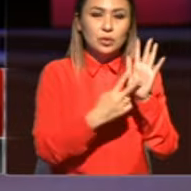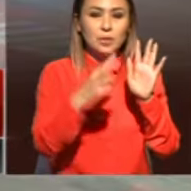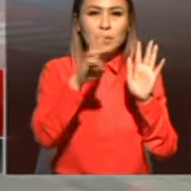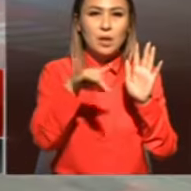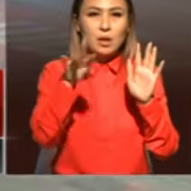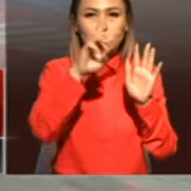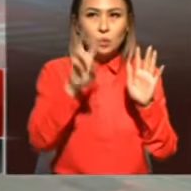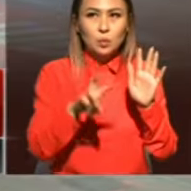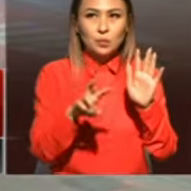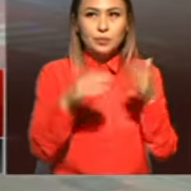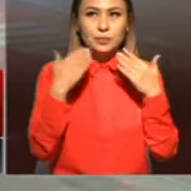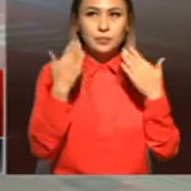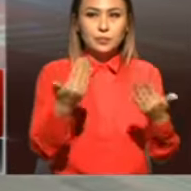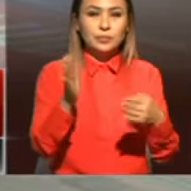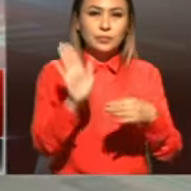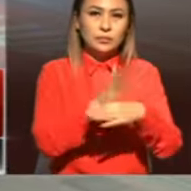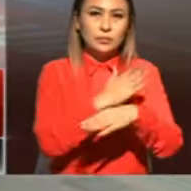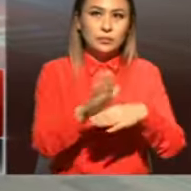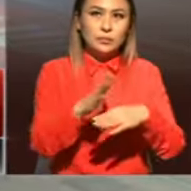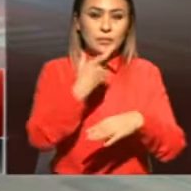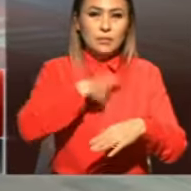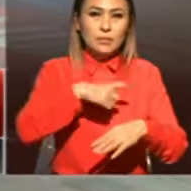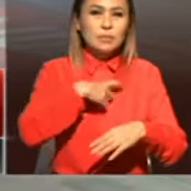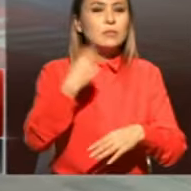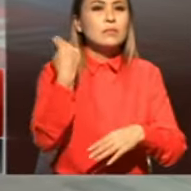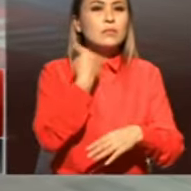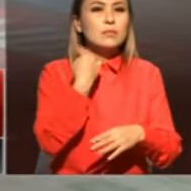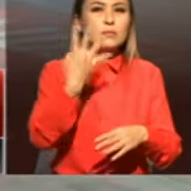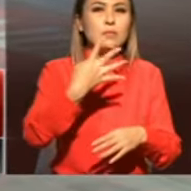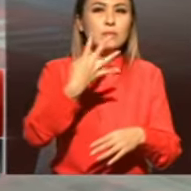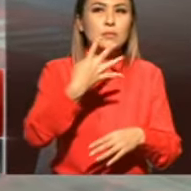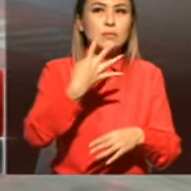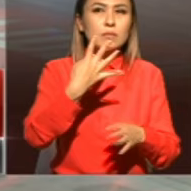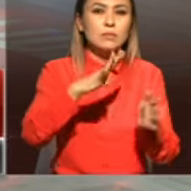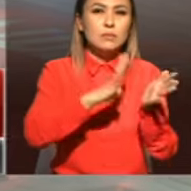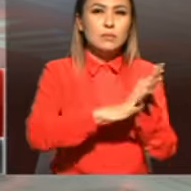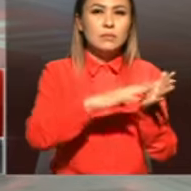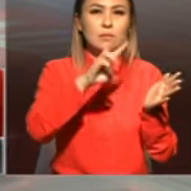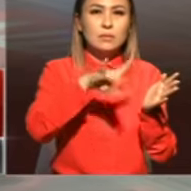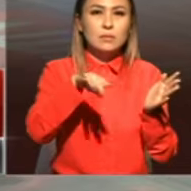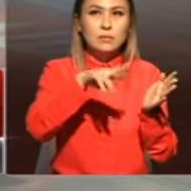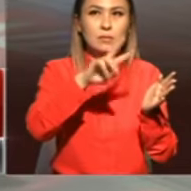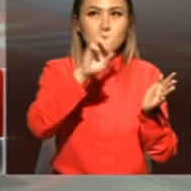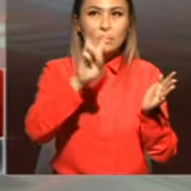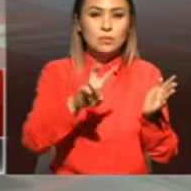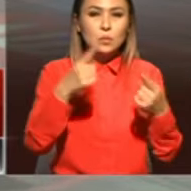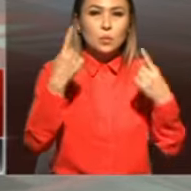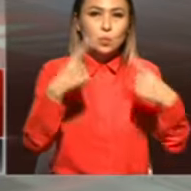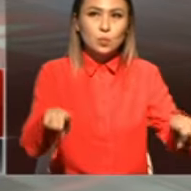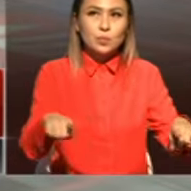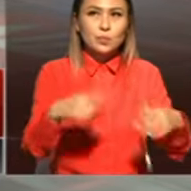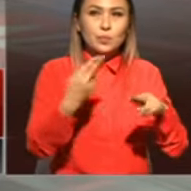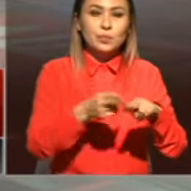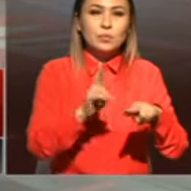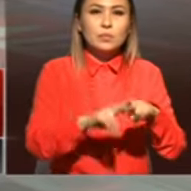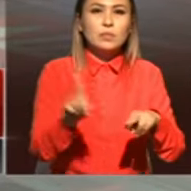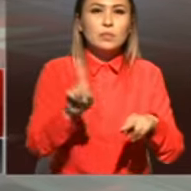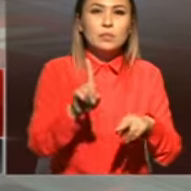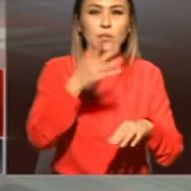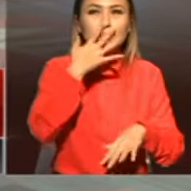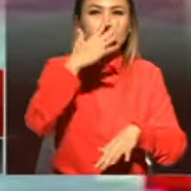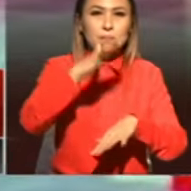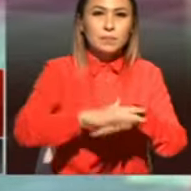бұл банк жеке секторлардың өзара қарызы дейді, 49 миллиард теңгені ол басқа сектор дейді. Басқа сектордың не сектор екенін ұлттық банктің